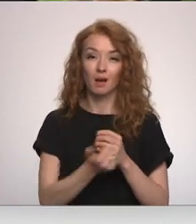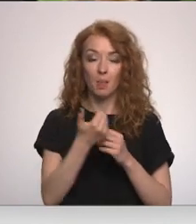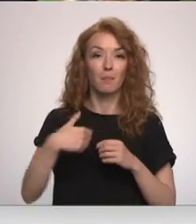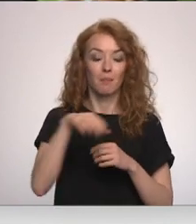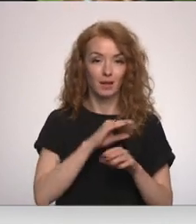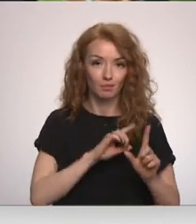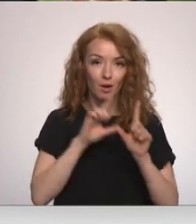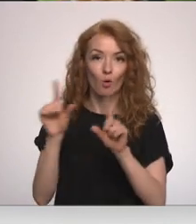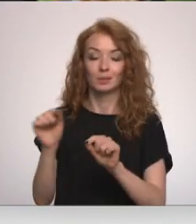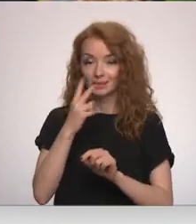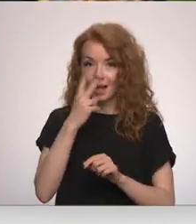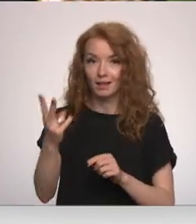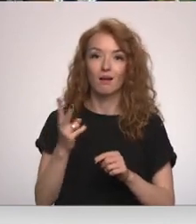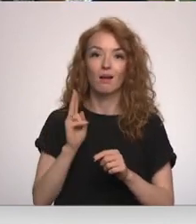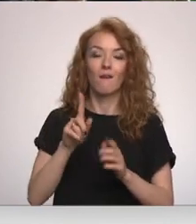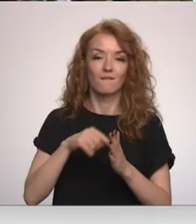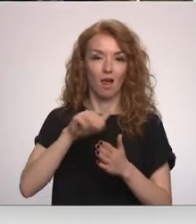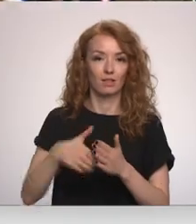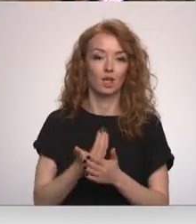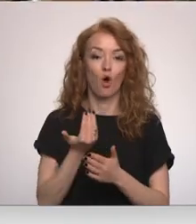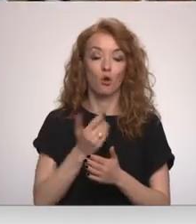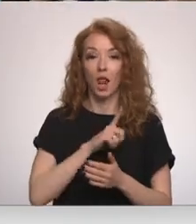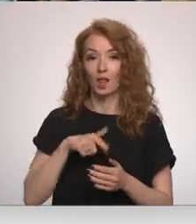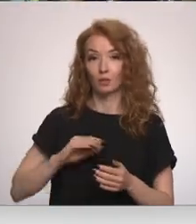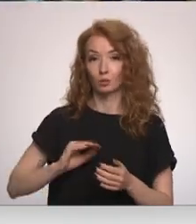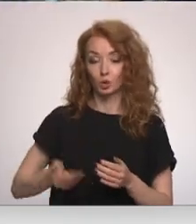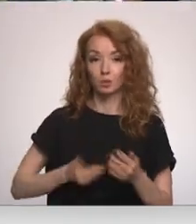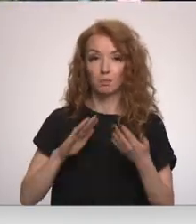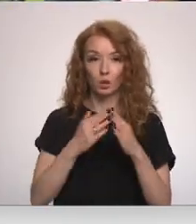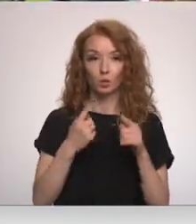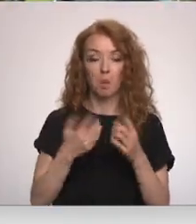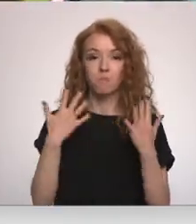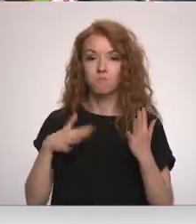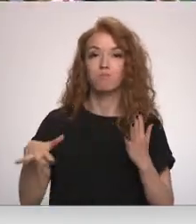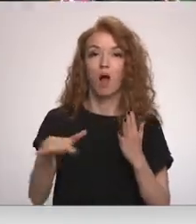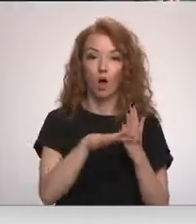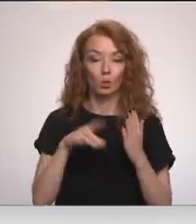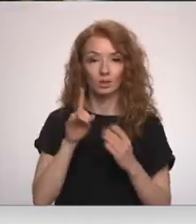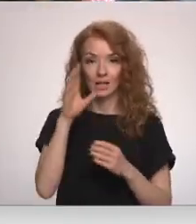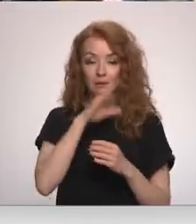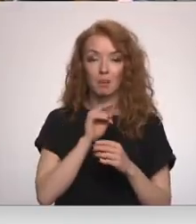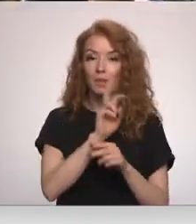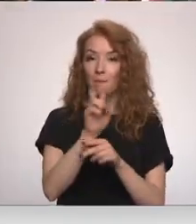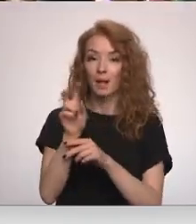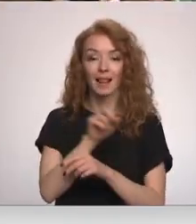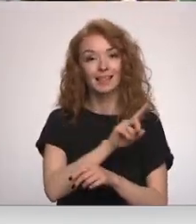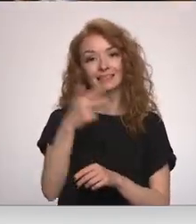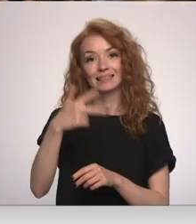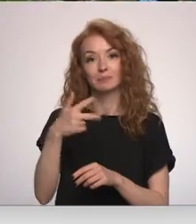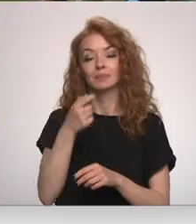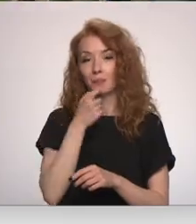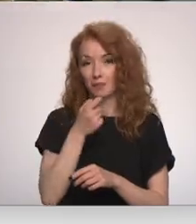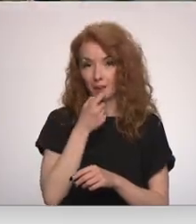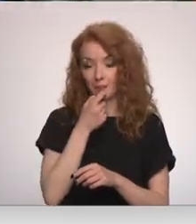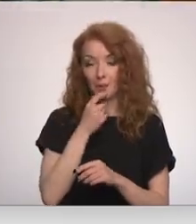brauksim skatēties, kāda ir atjaunotu. Latvijas muižas, pilis un parkus akcijas gaitā iespējams apceļot vēl līdz 30.